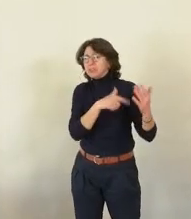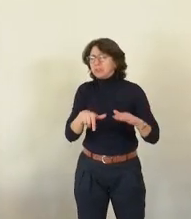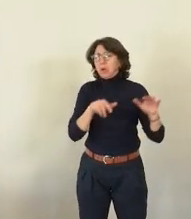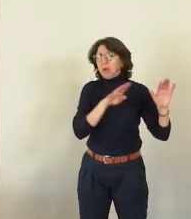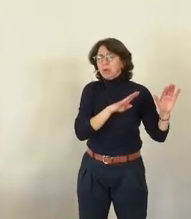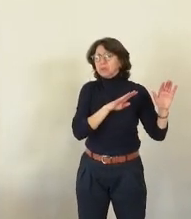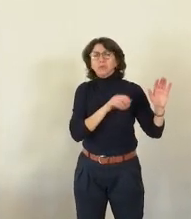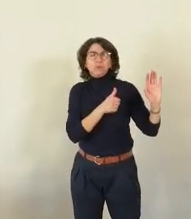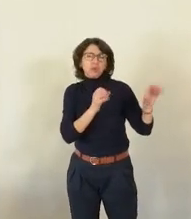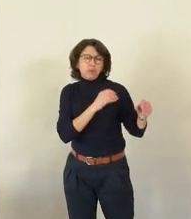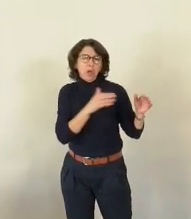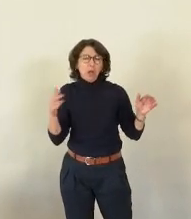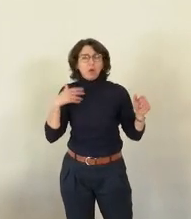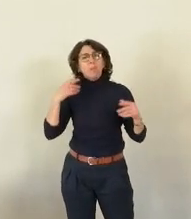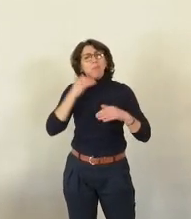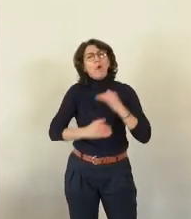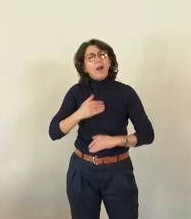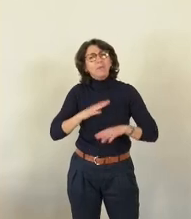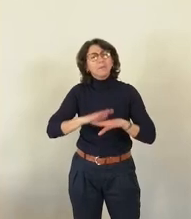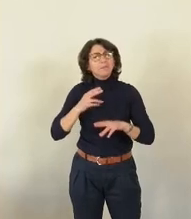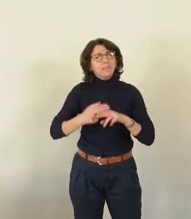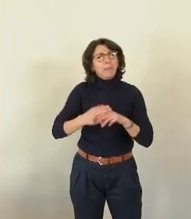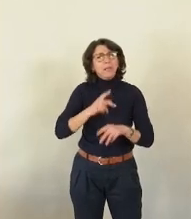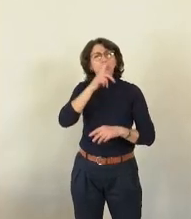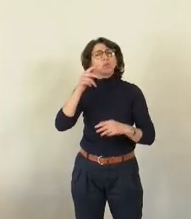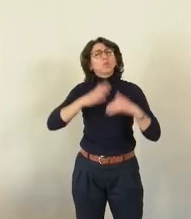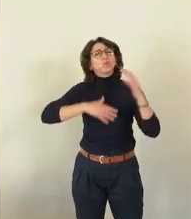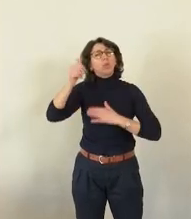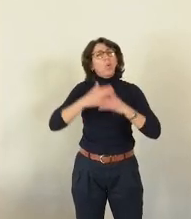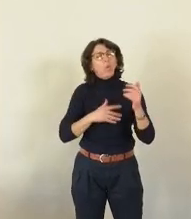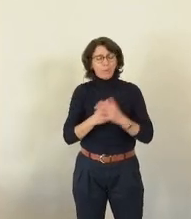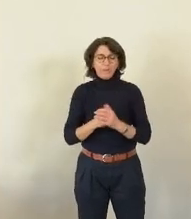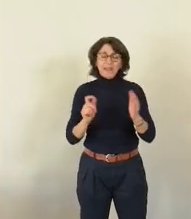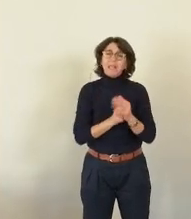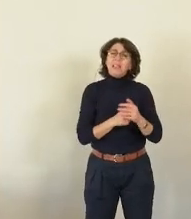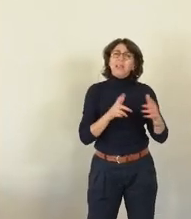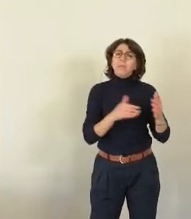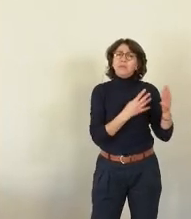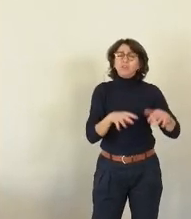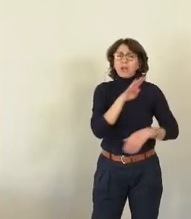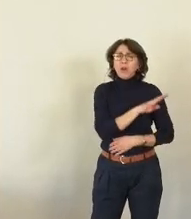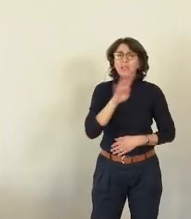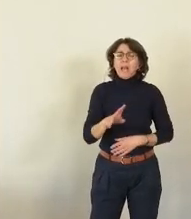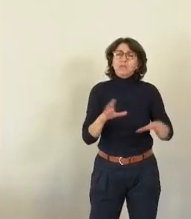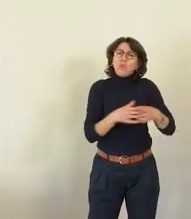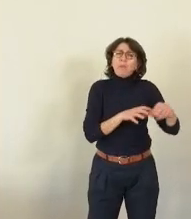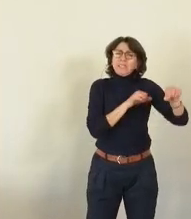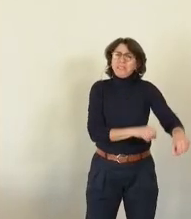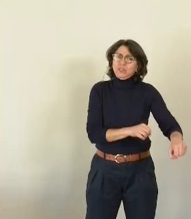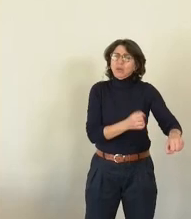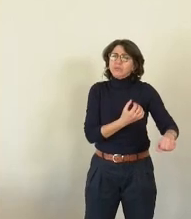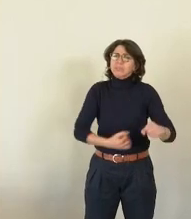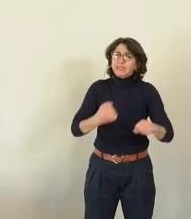les jours heureux établi par le Conseil National de la Résistance en 1944 ce fonctionnement repose sur trois piliers